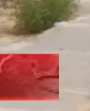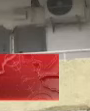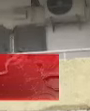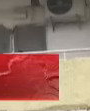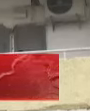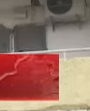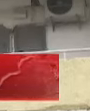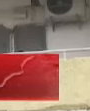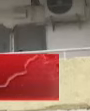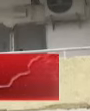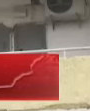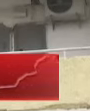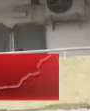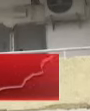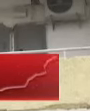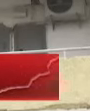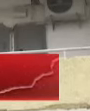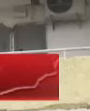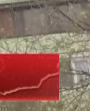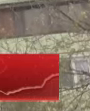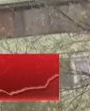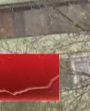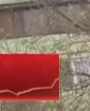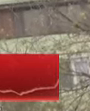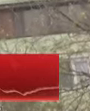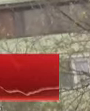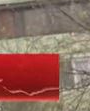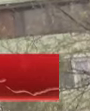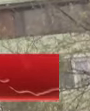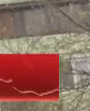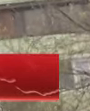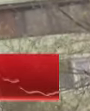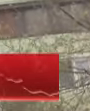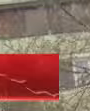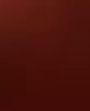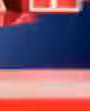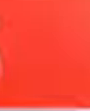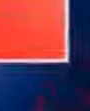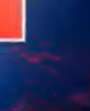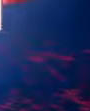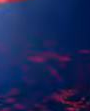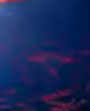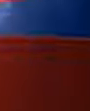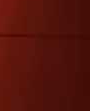детьми. Почему полиция не спешит с арестом и что не так с препаратами для травли насекомых?